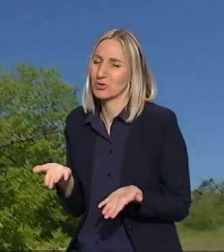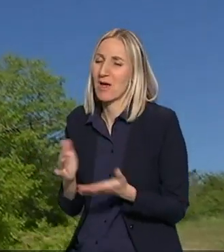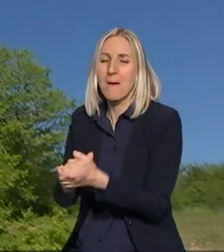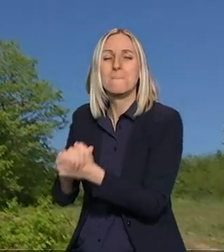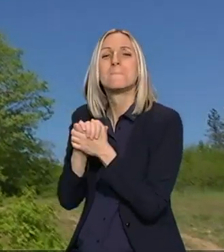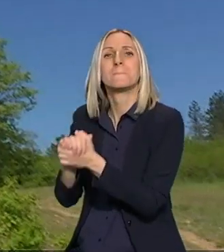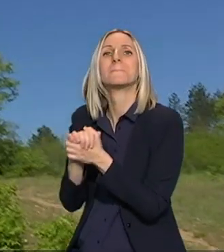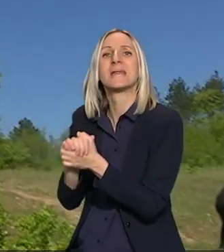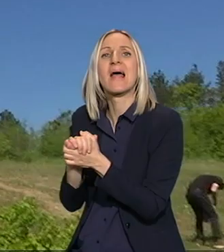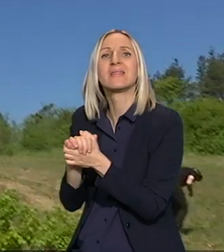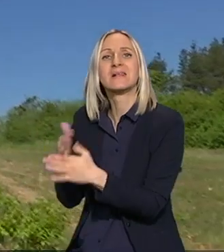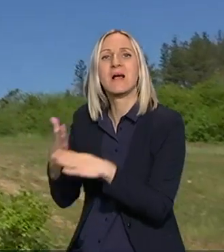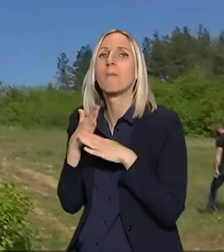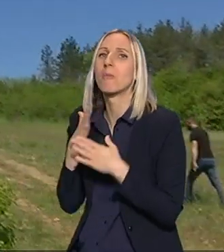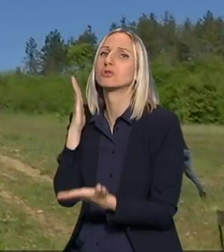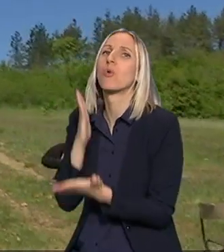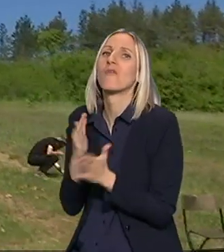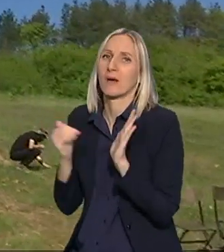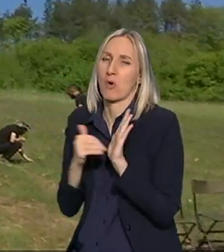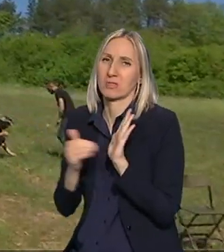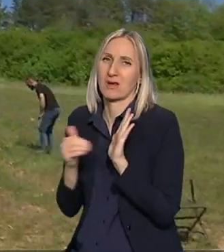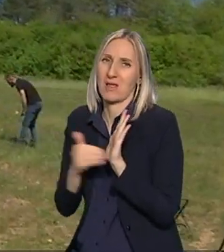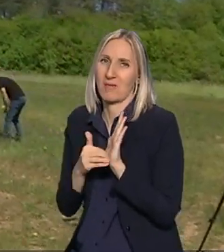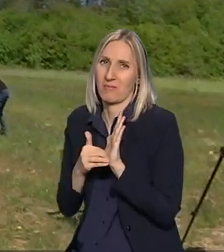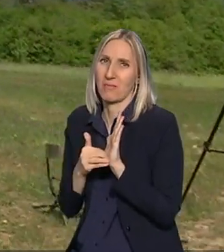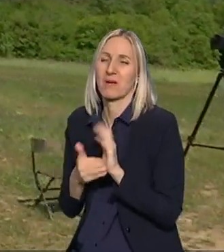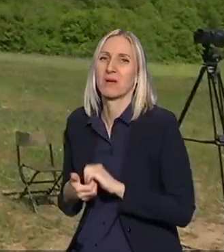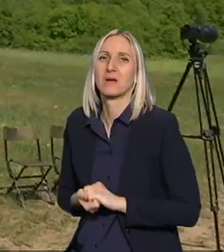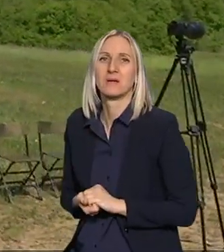Prijateljski pomoć ti uvek će nam treba.